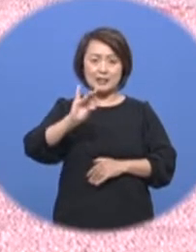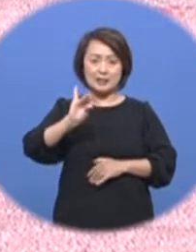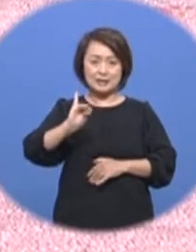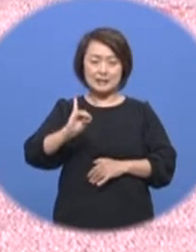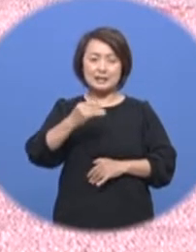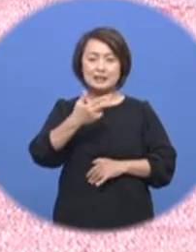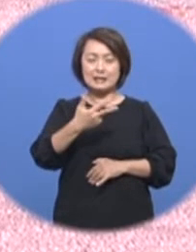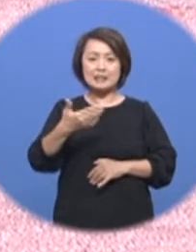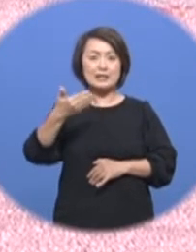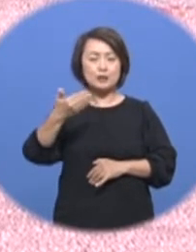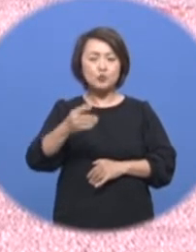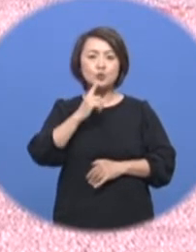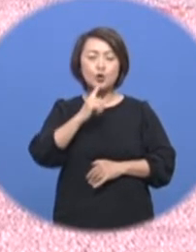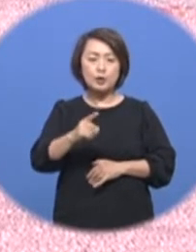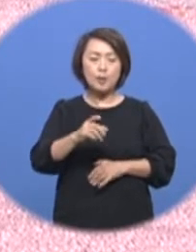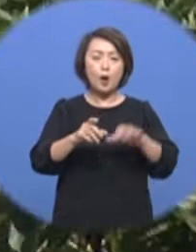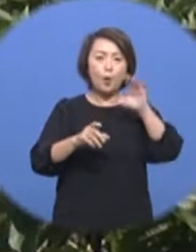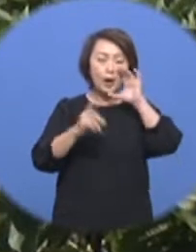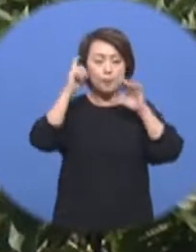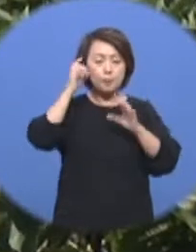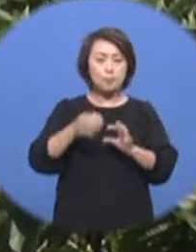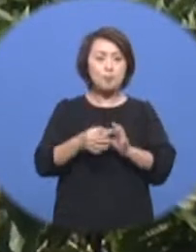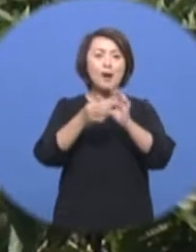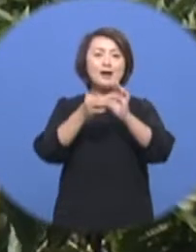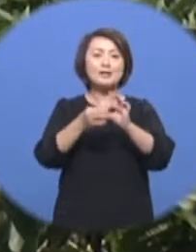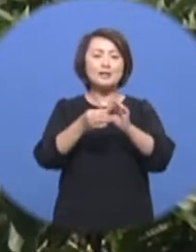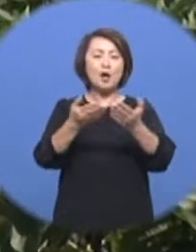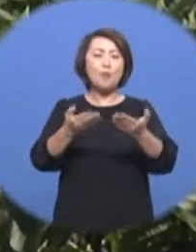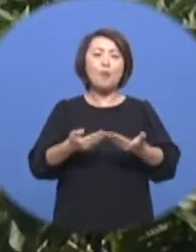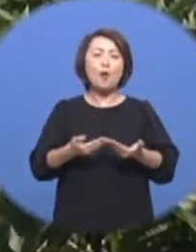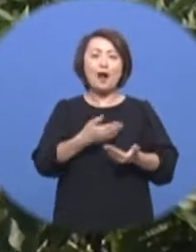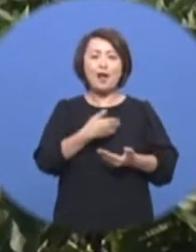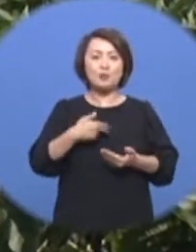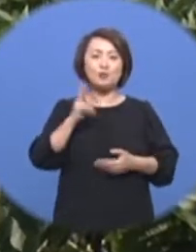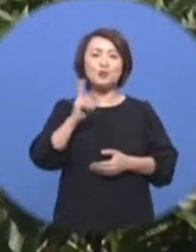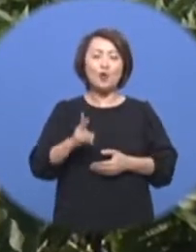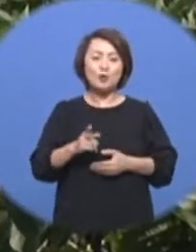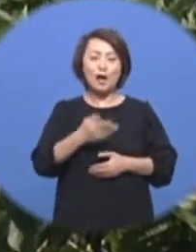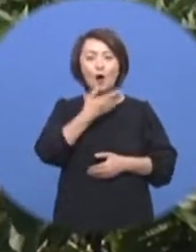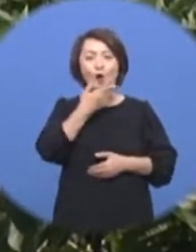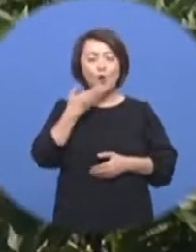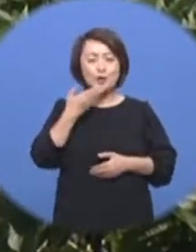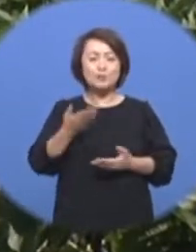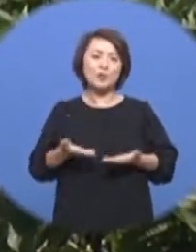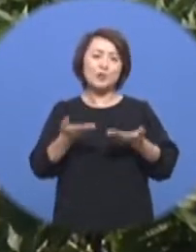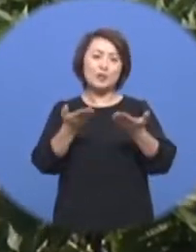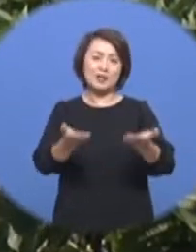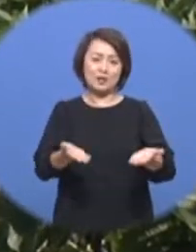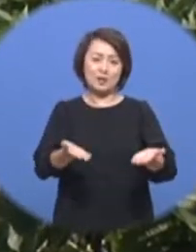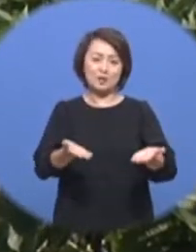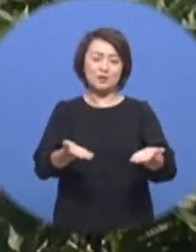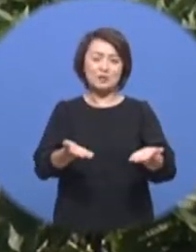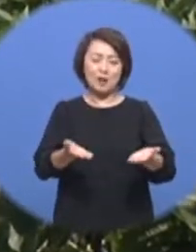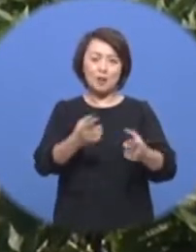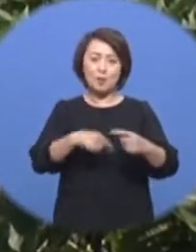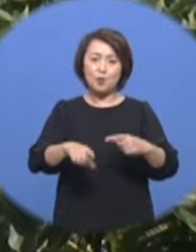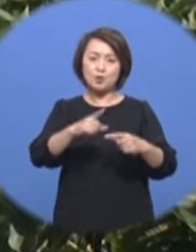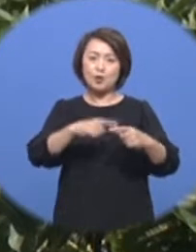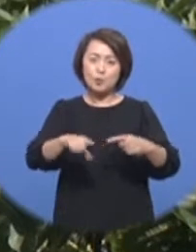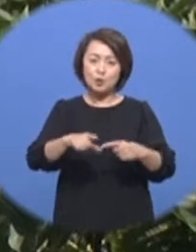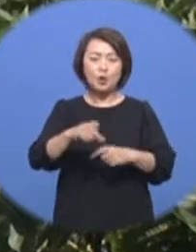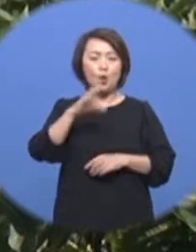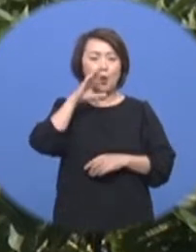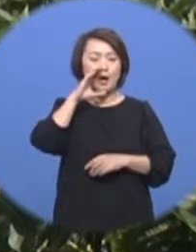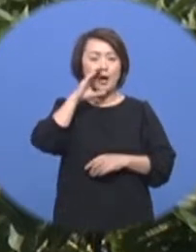山っていう風に皆さんに思っていただけるような美味しいイチジクを提供していって、どんどんこう和歌山